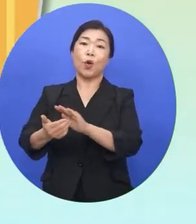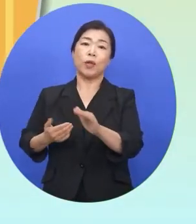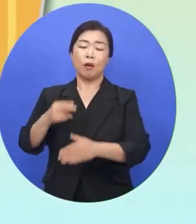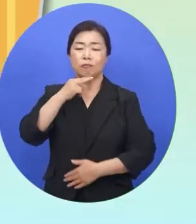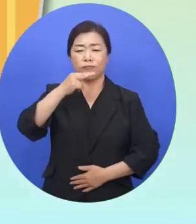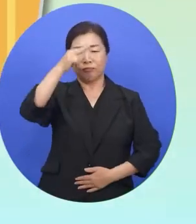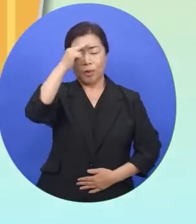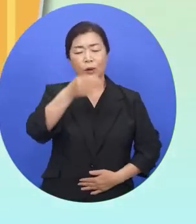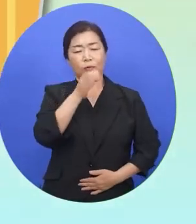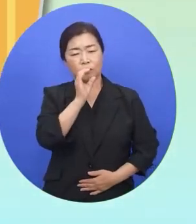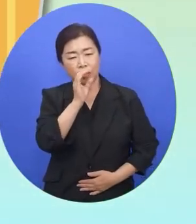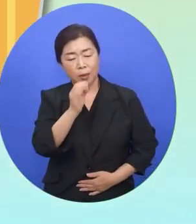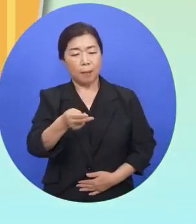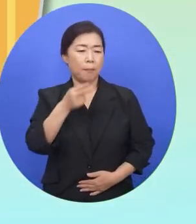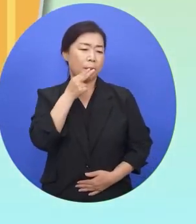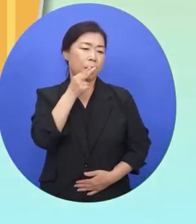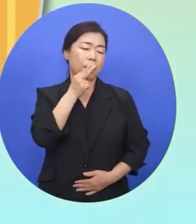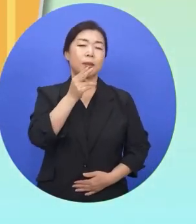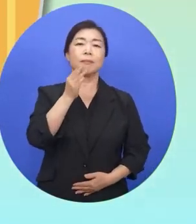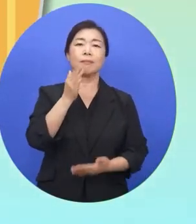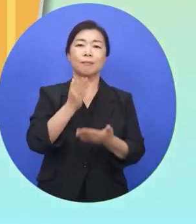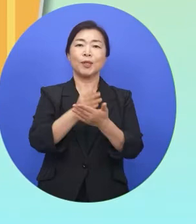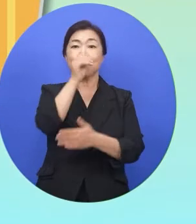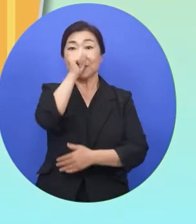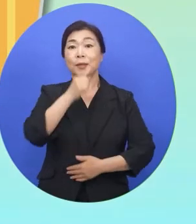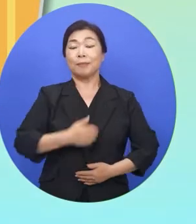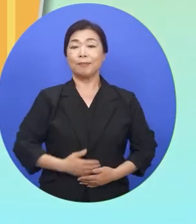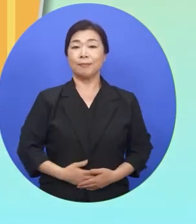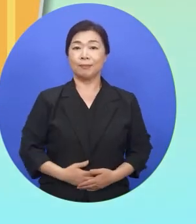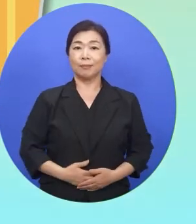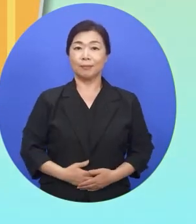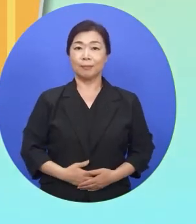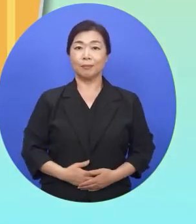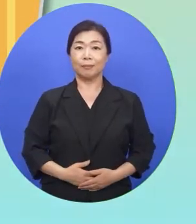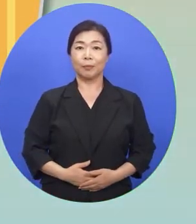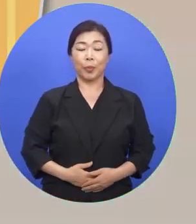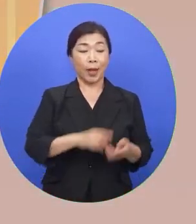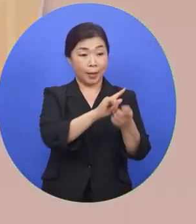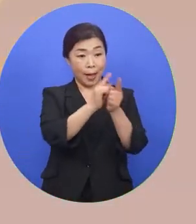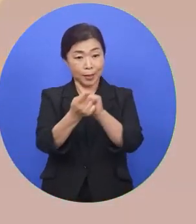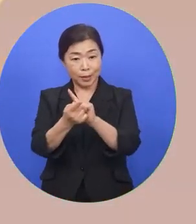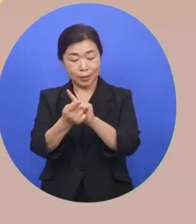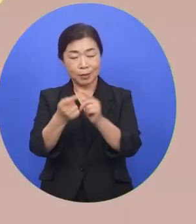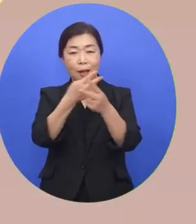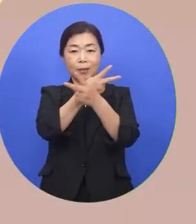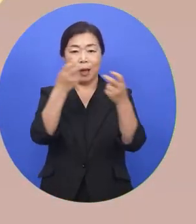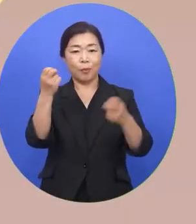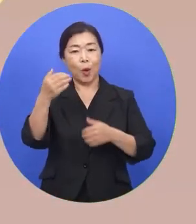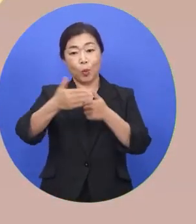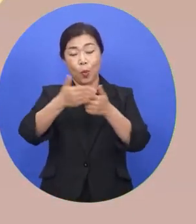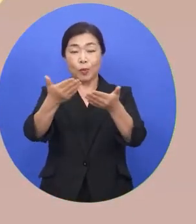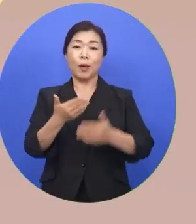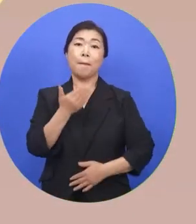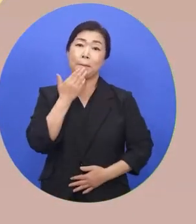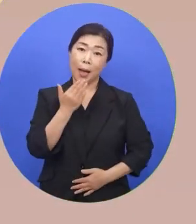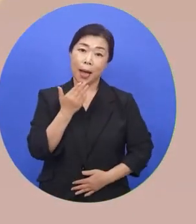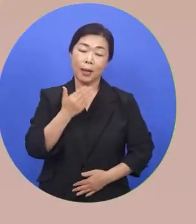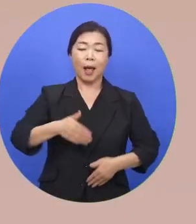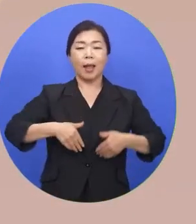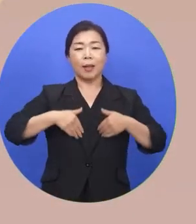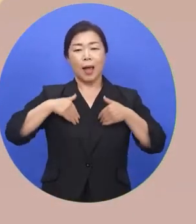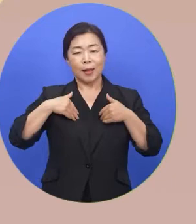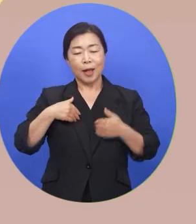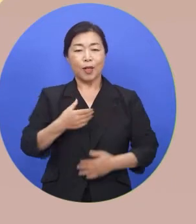전에는 술을 마시거나 담배를 피우지 않는 것이 좋아요. 대신 수면에 도움을 줄 수